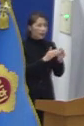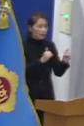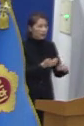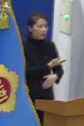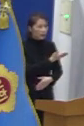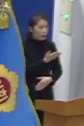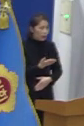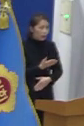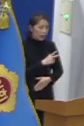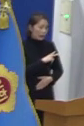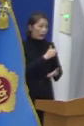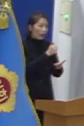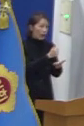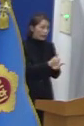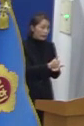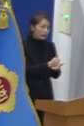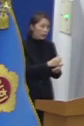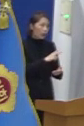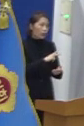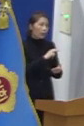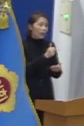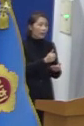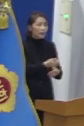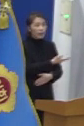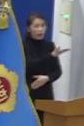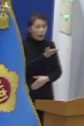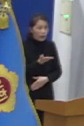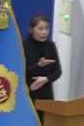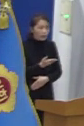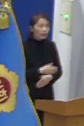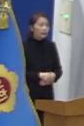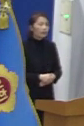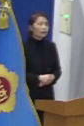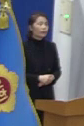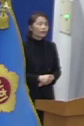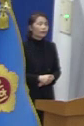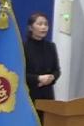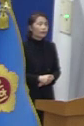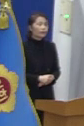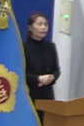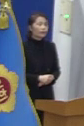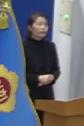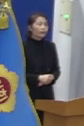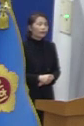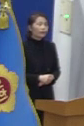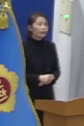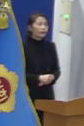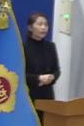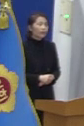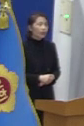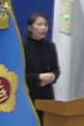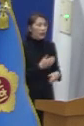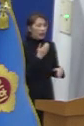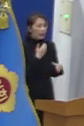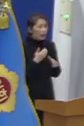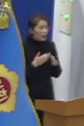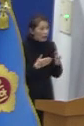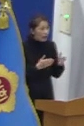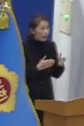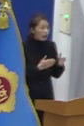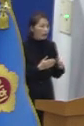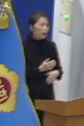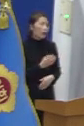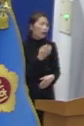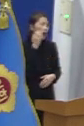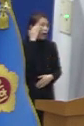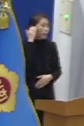염정현 의장님과 의원님 여러분, 대한민국은 역주행하고 있습니다. 경제는 빨간불이 켜진 지